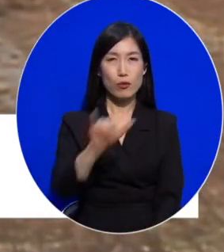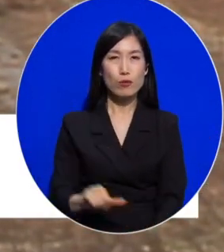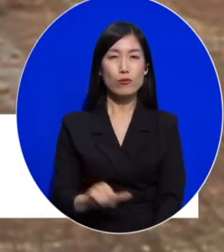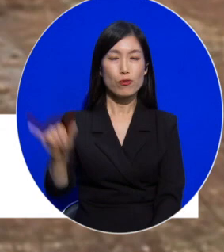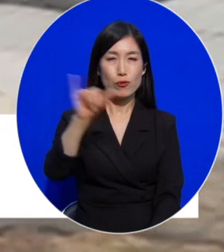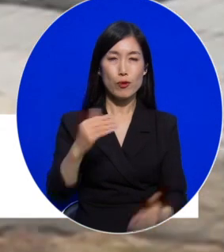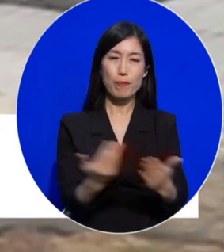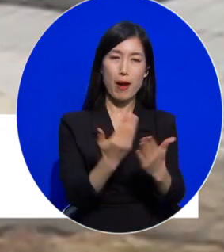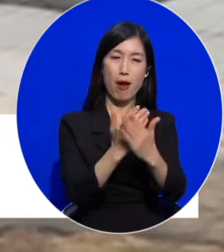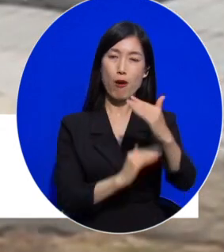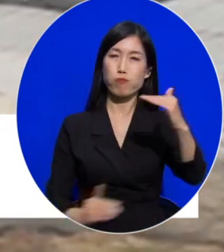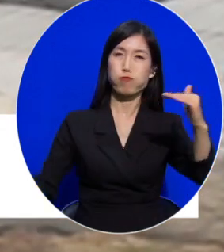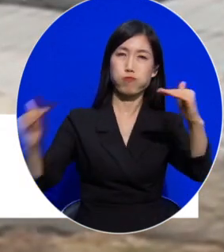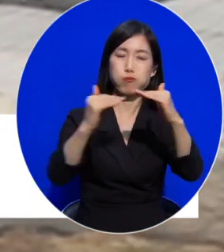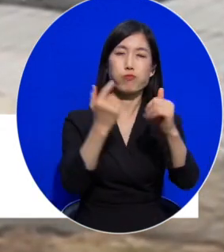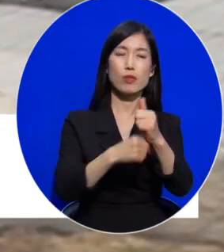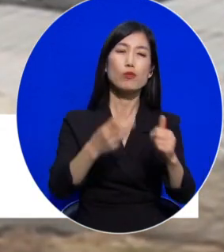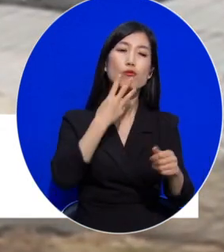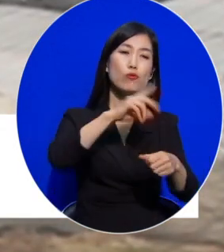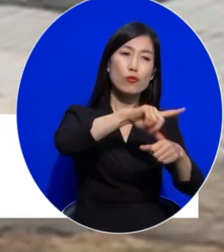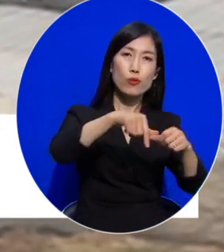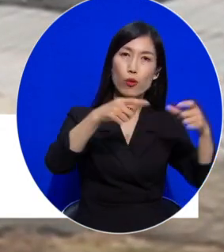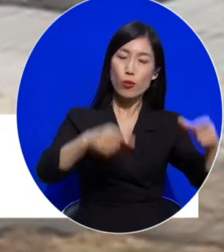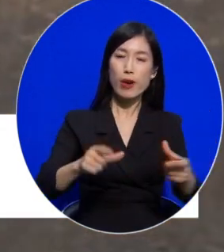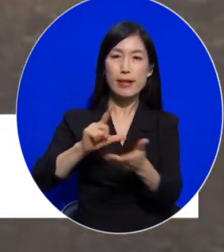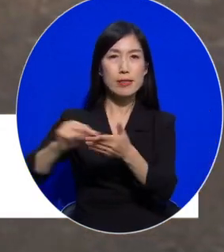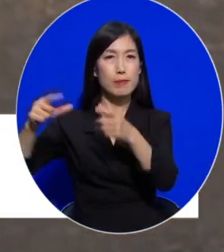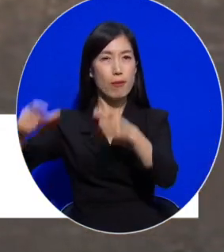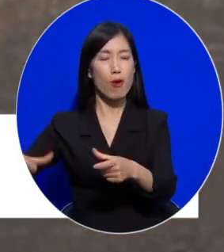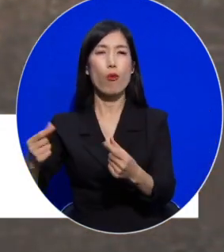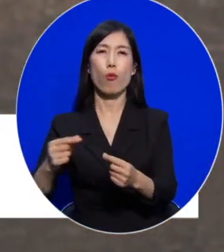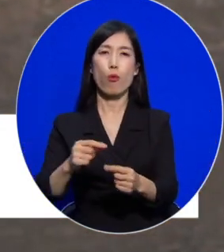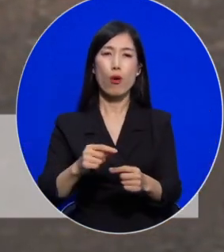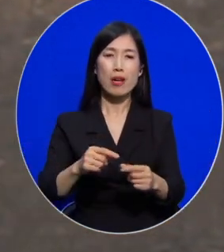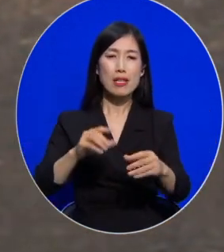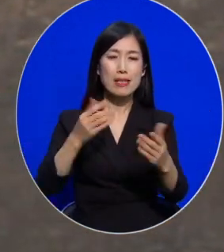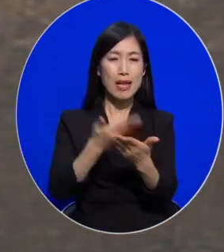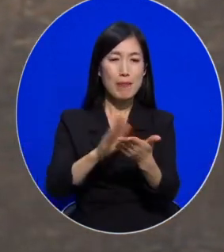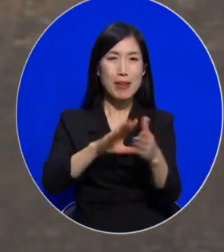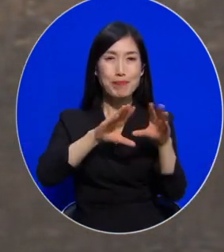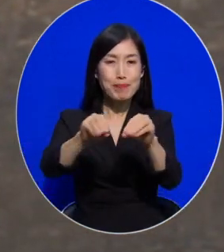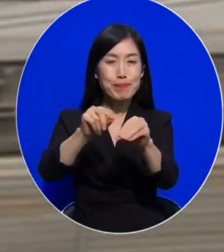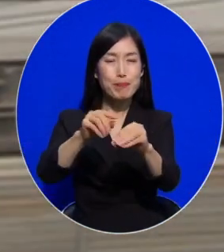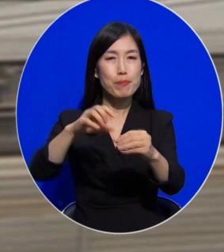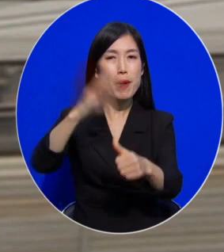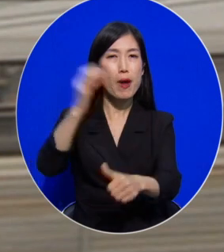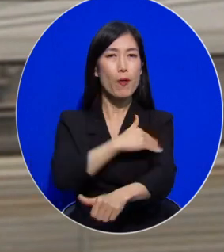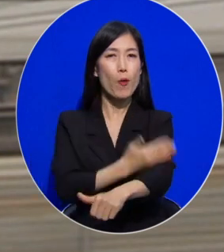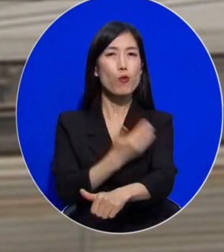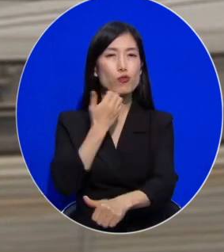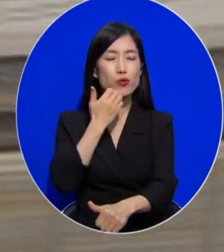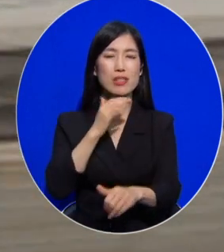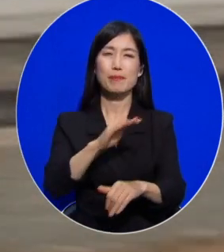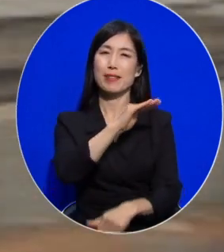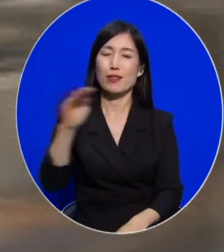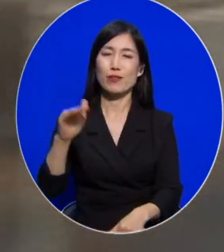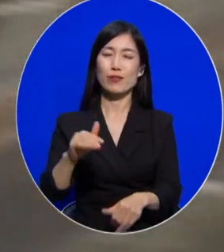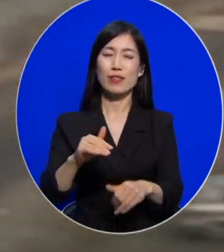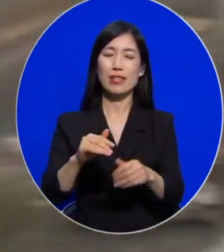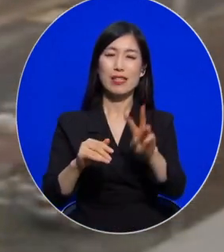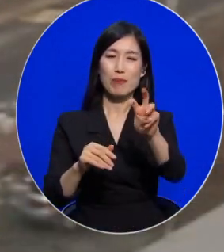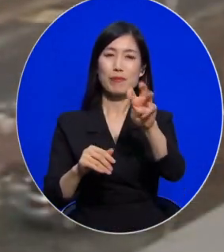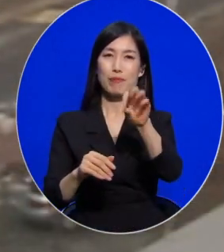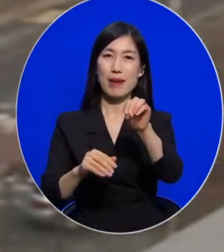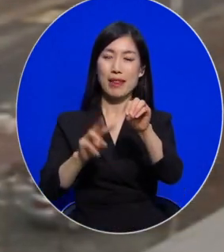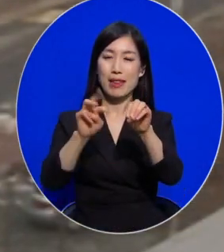발전을 위해 비수도권 지자체의 그린벨트 해제 권한을 대폭 확대합니다 현재 30만 제곱미터 이하의